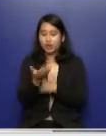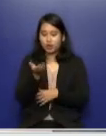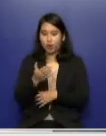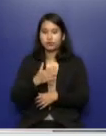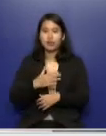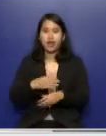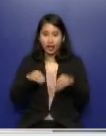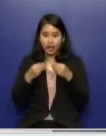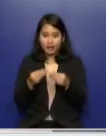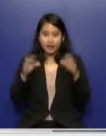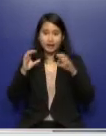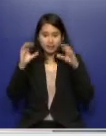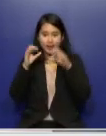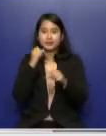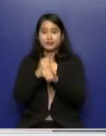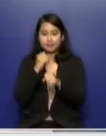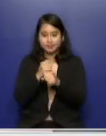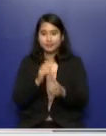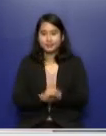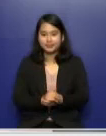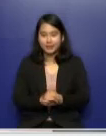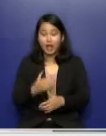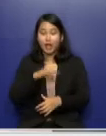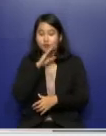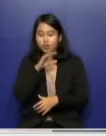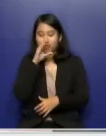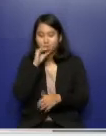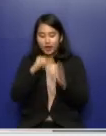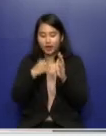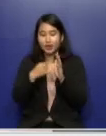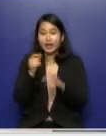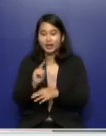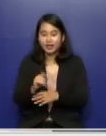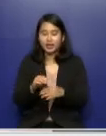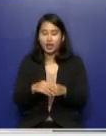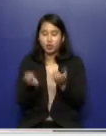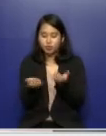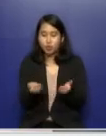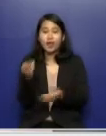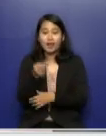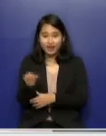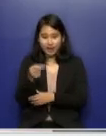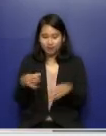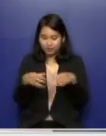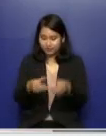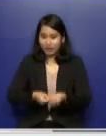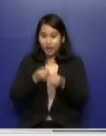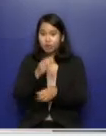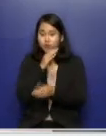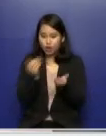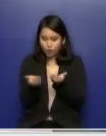จะทำนะครับในขณะถ้าให้พูดง่ายๆเลยลูกหลานของเกษตรกรในอนาคตถ้าเขามีลูก3คน5